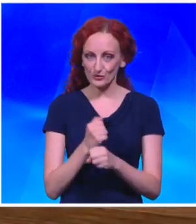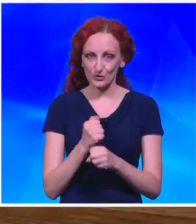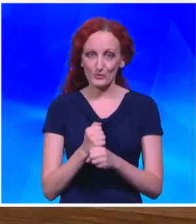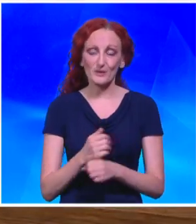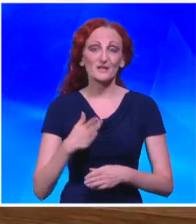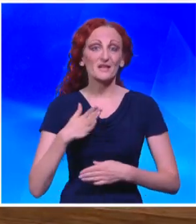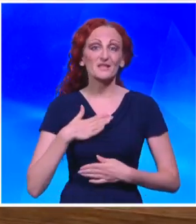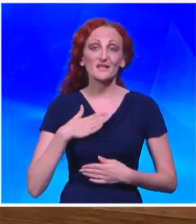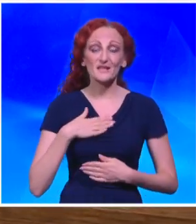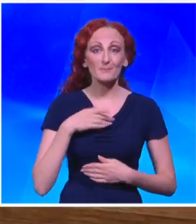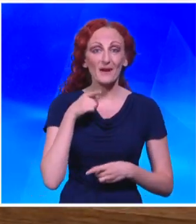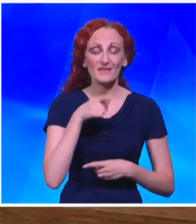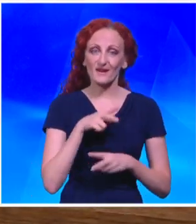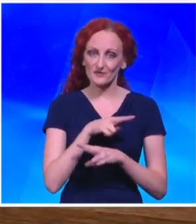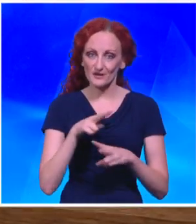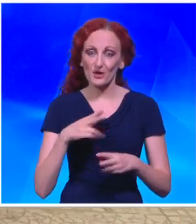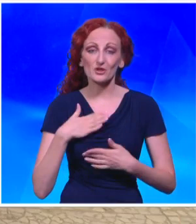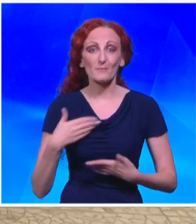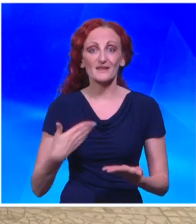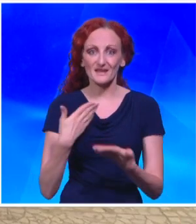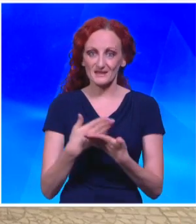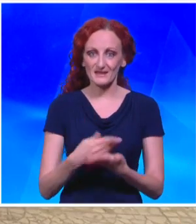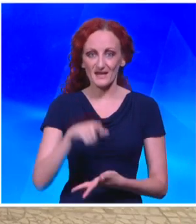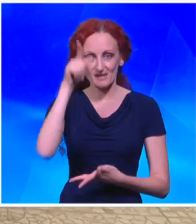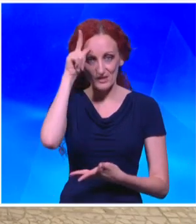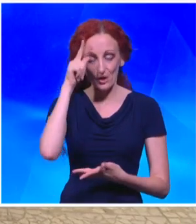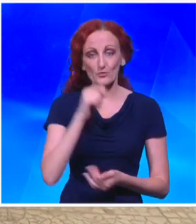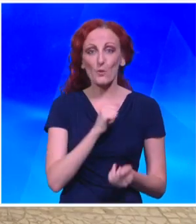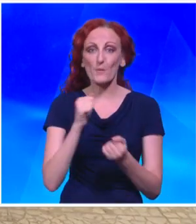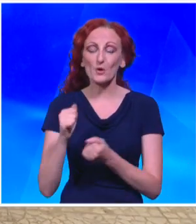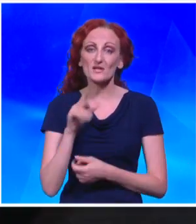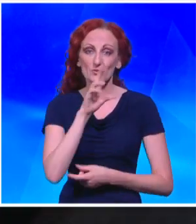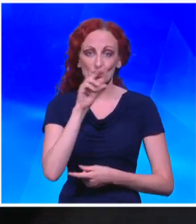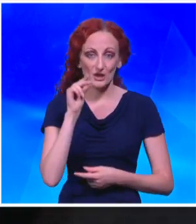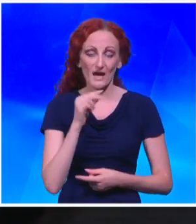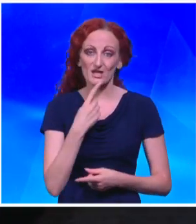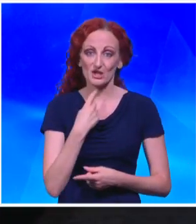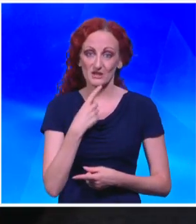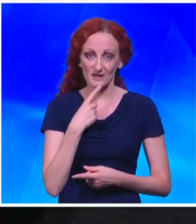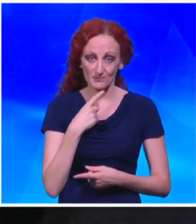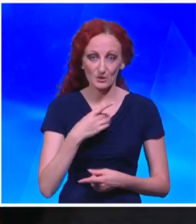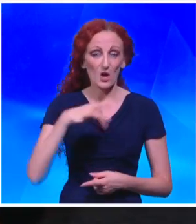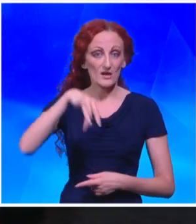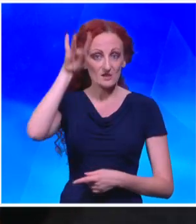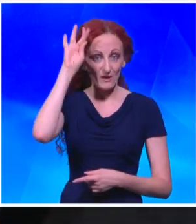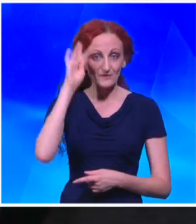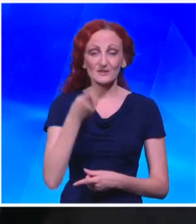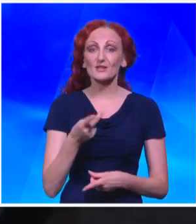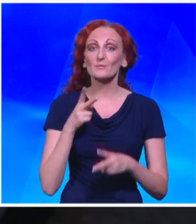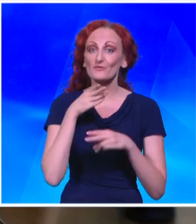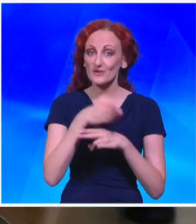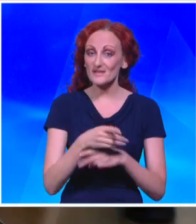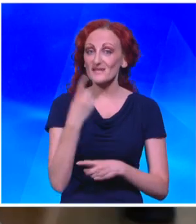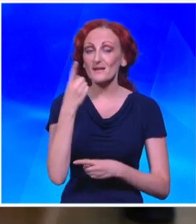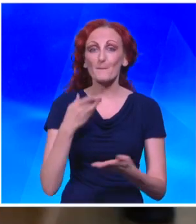за София. Но ще кажат името му по-късно. Партията на Слави Трифонов също влизат за първи път в битката за местна власт. Така че от тази